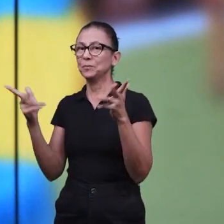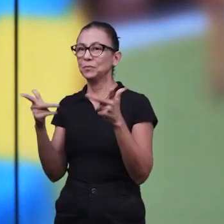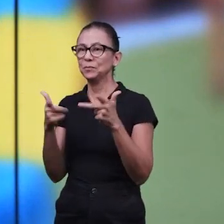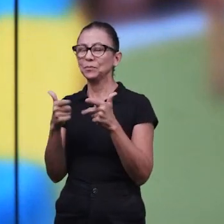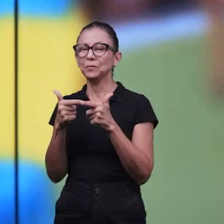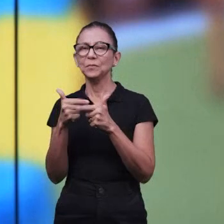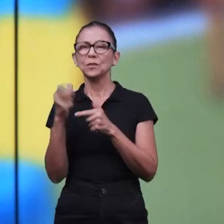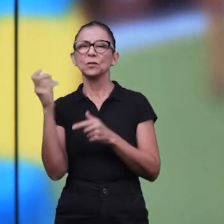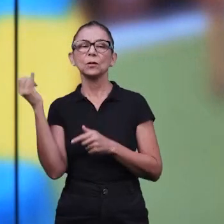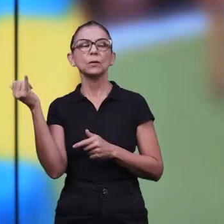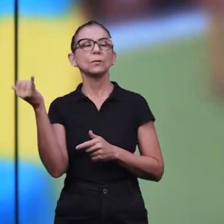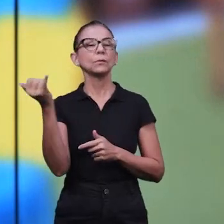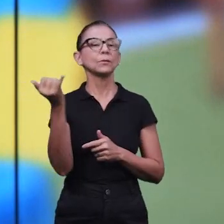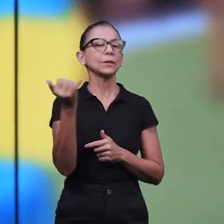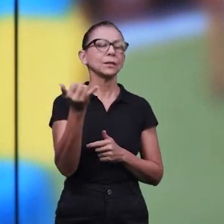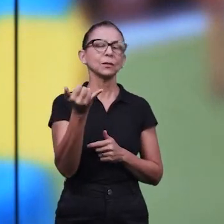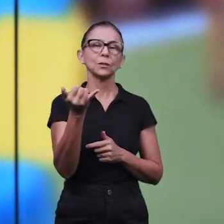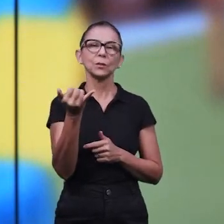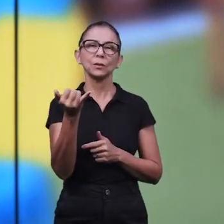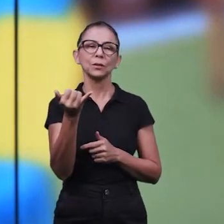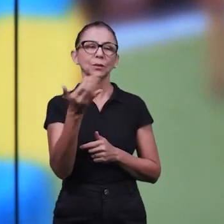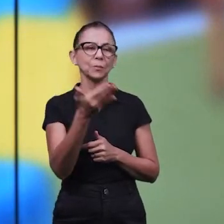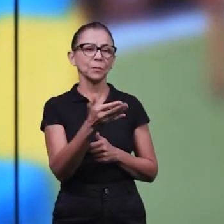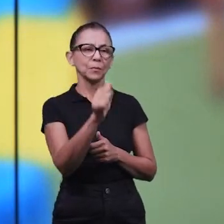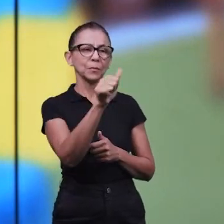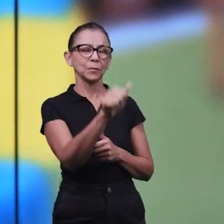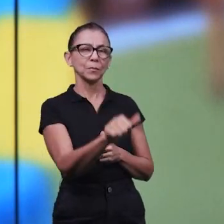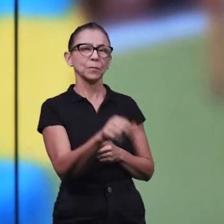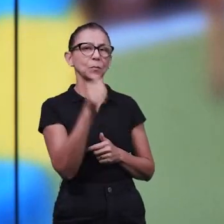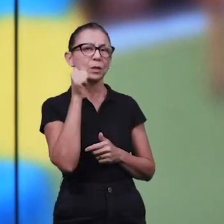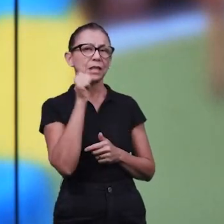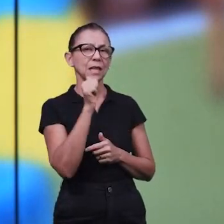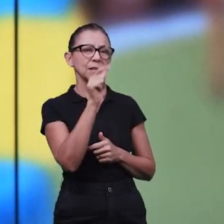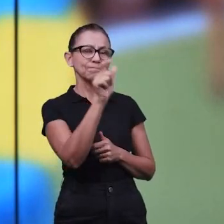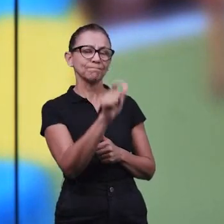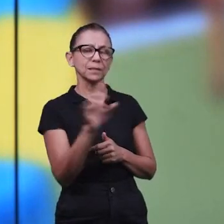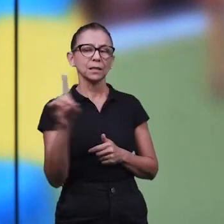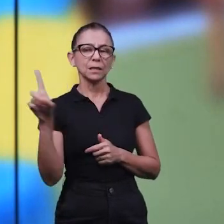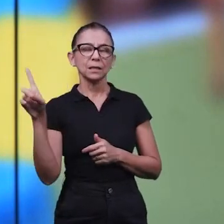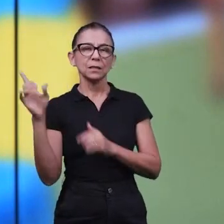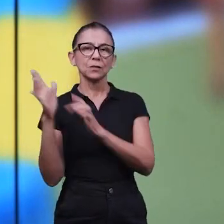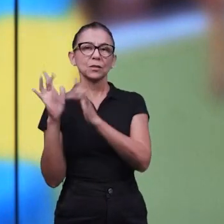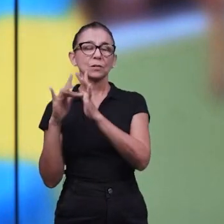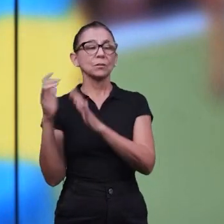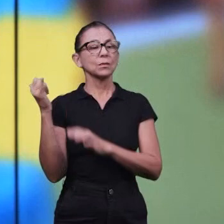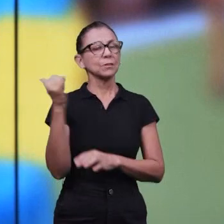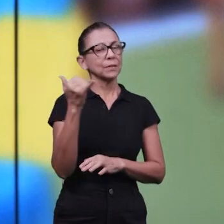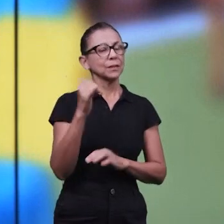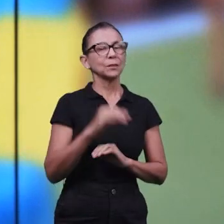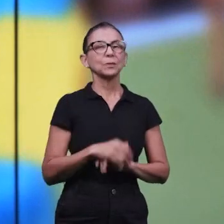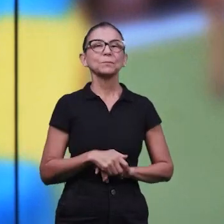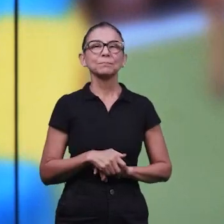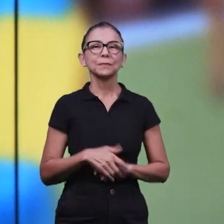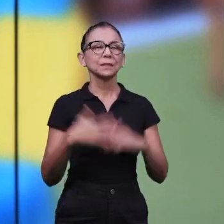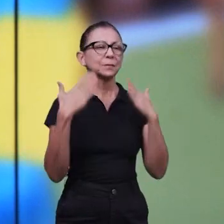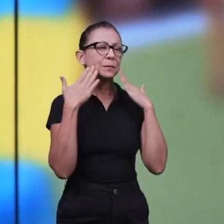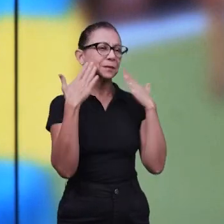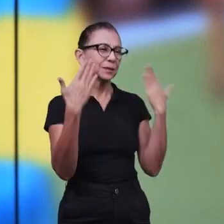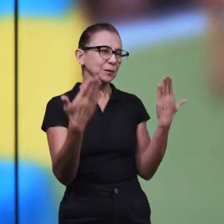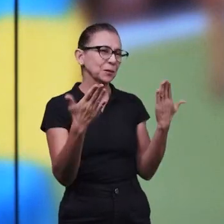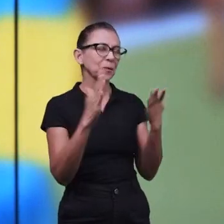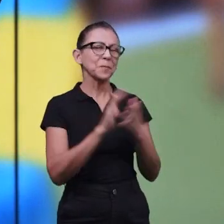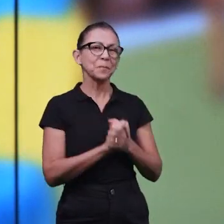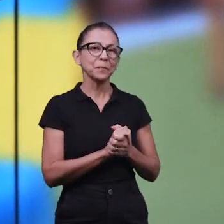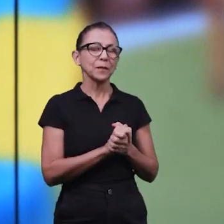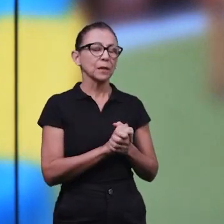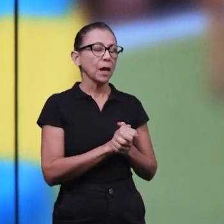Il s'est révélé comme cette source d'eau vive. Jésus est celui qui nous donne la vie éternelle. La femme de